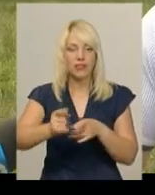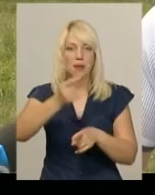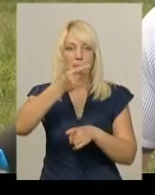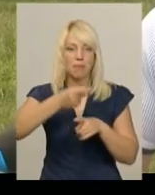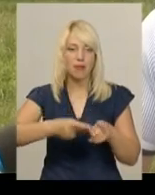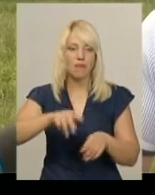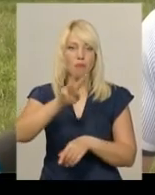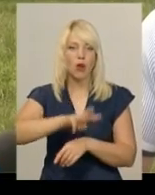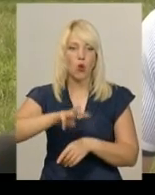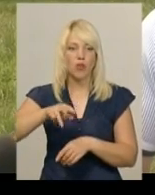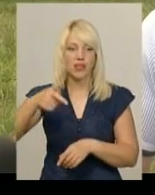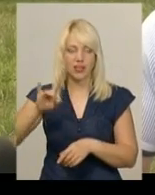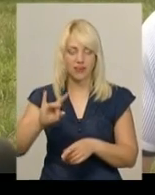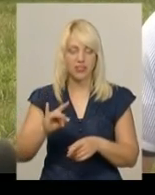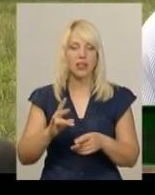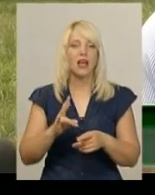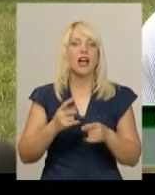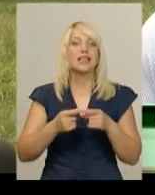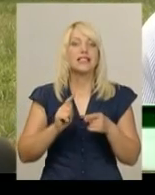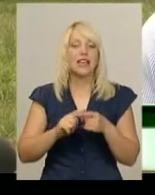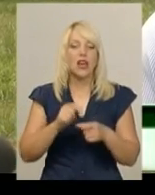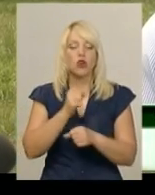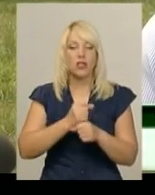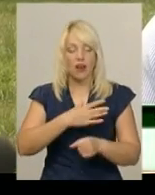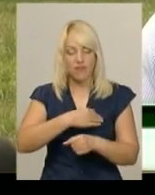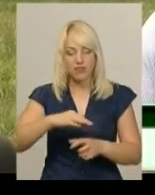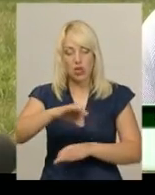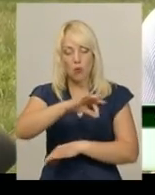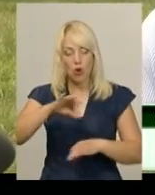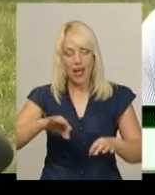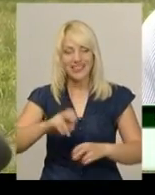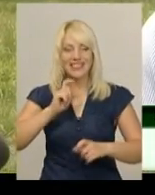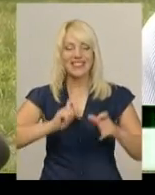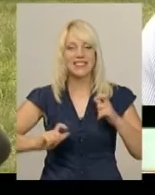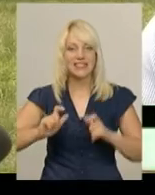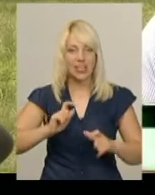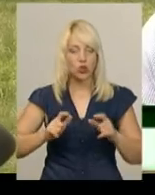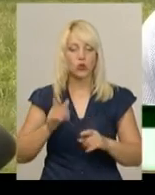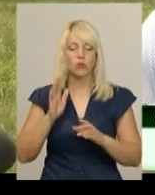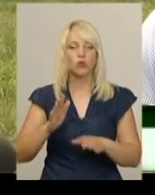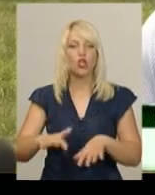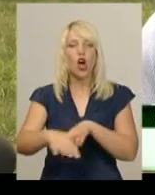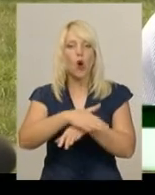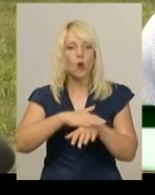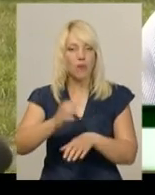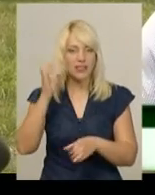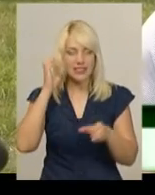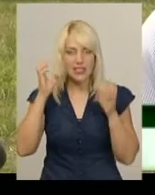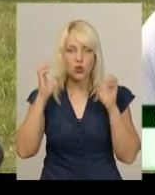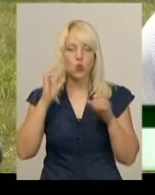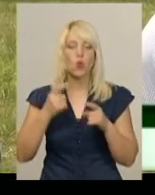розробляє Львівський проєктний інститут, але це будуче громадське слухання, там будуть і участвувати